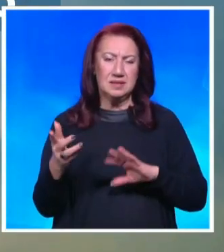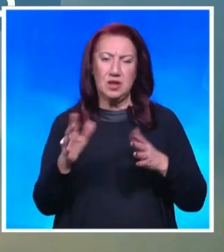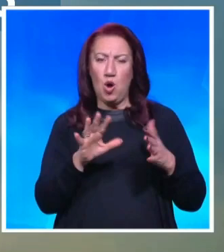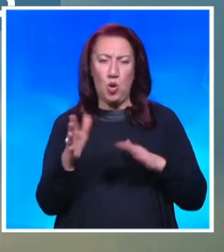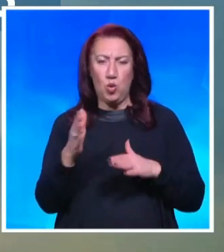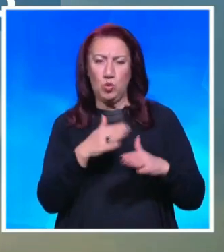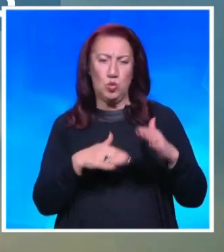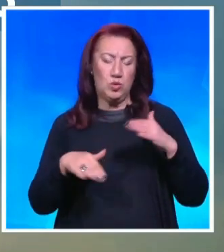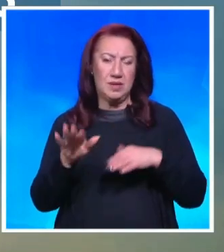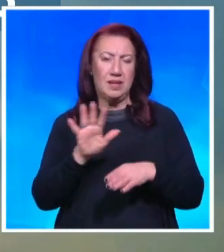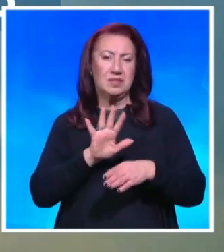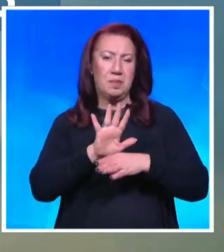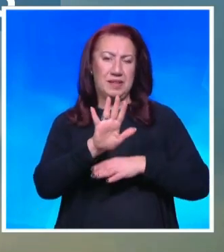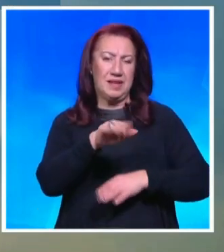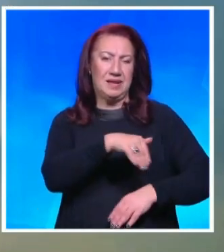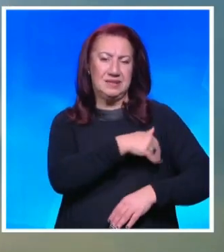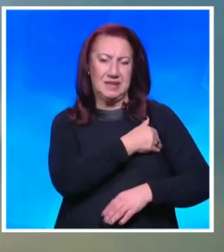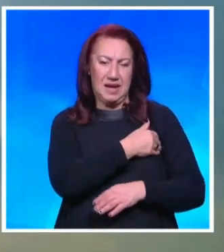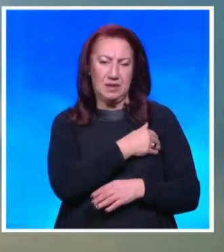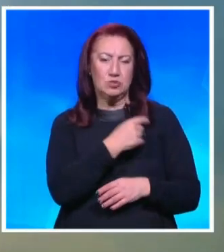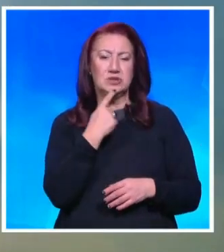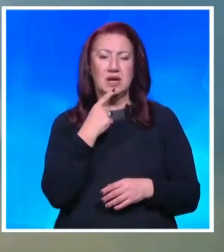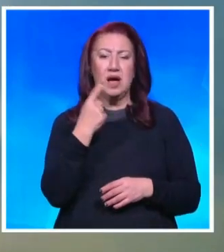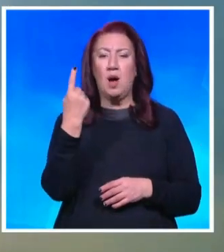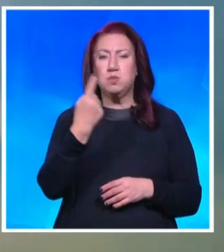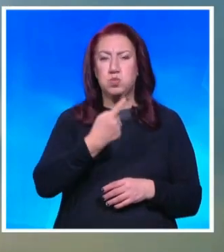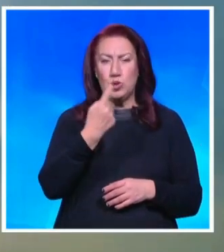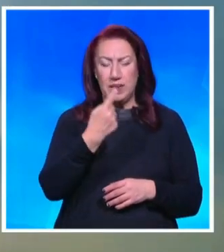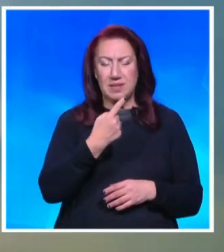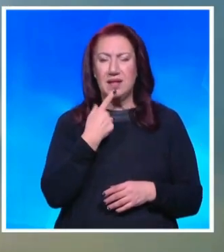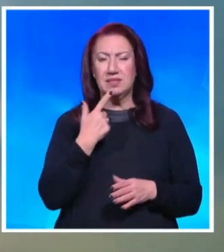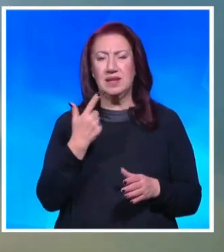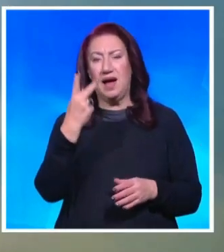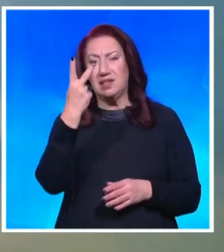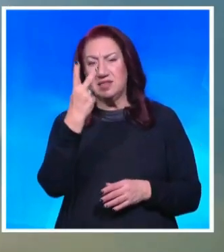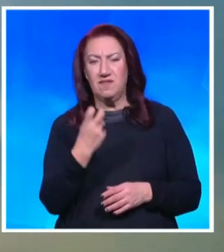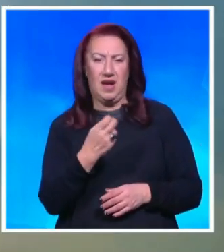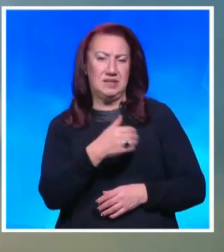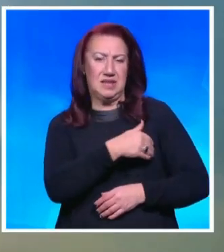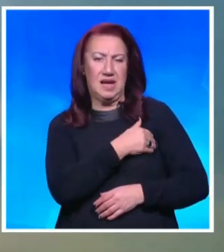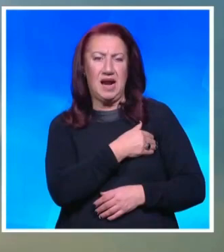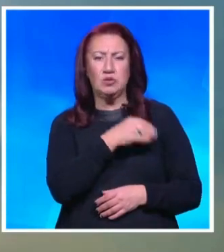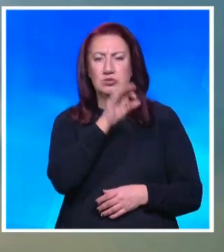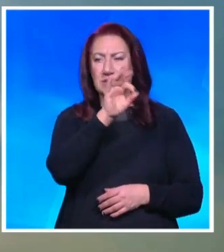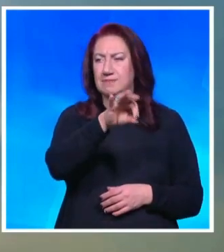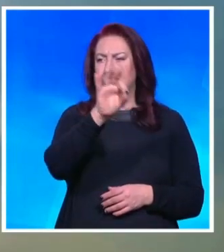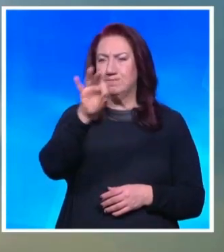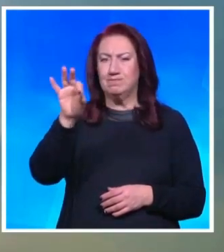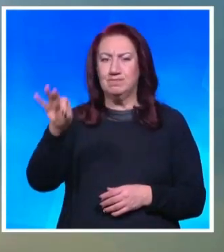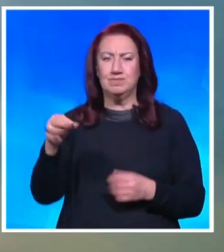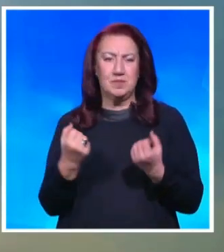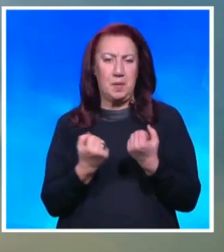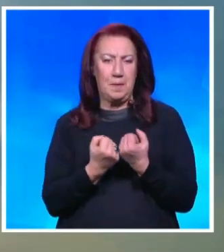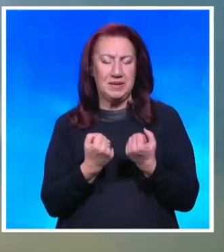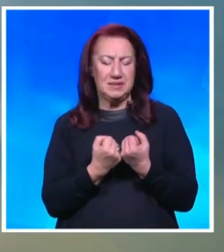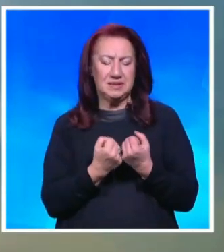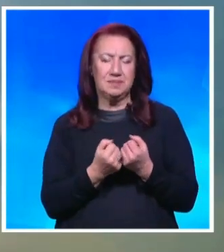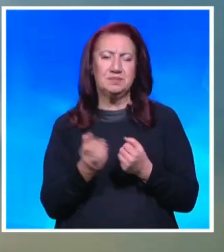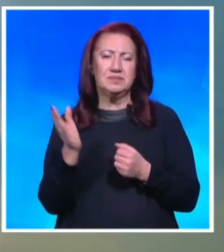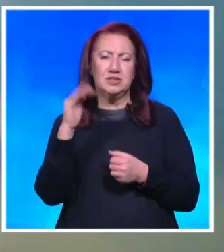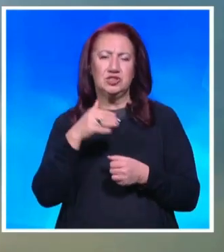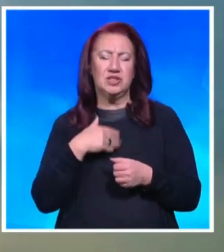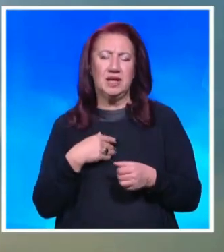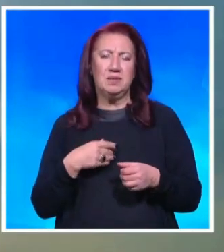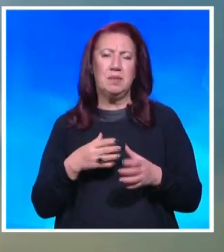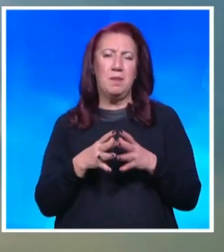над 15° а в понеделник до цели 20градуса в някои населени места ще има много слънчеви часове през